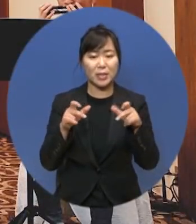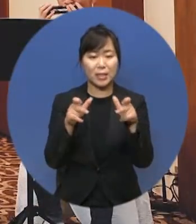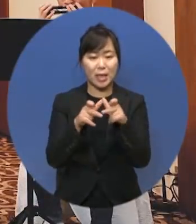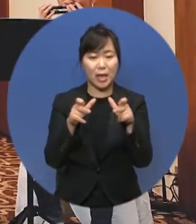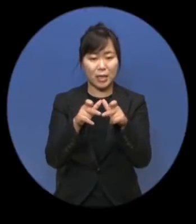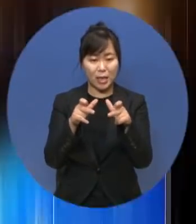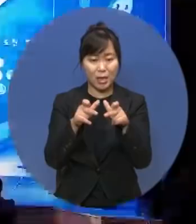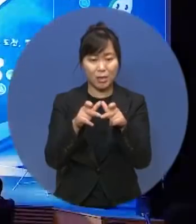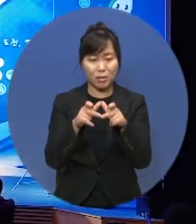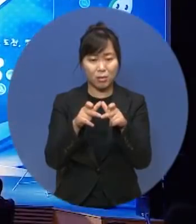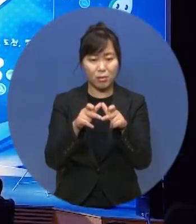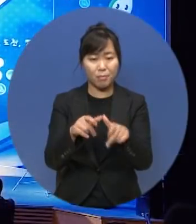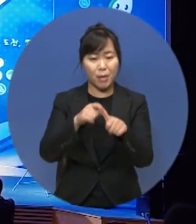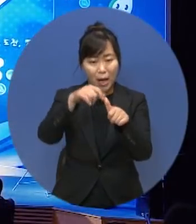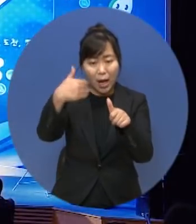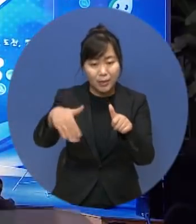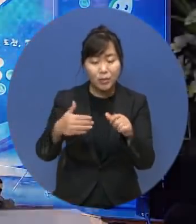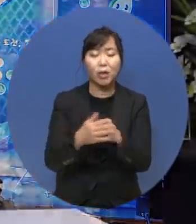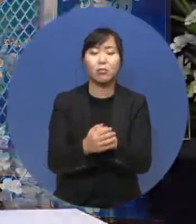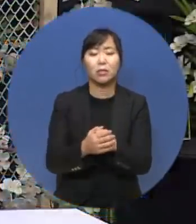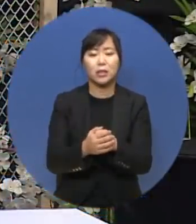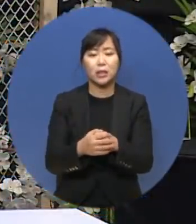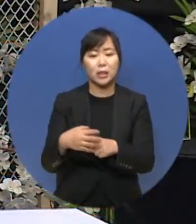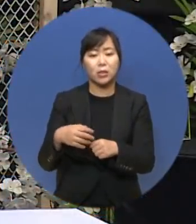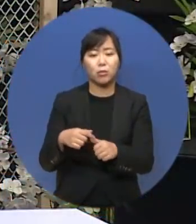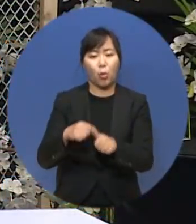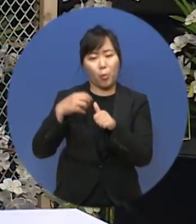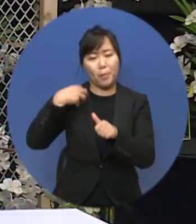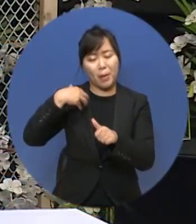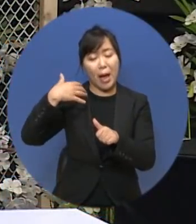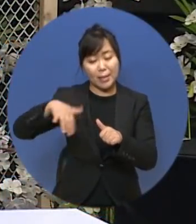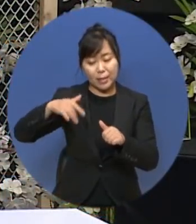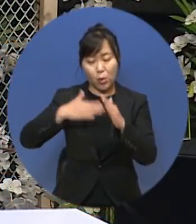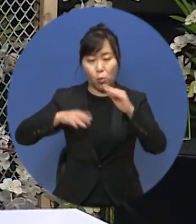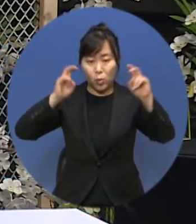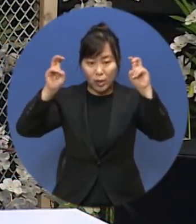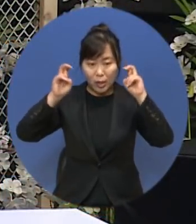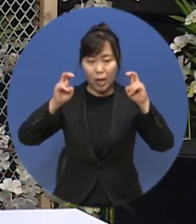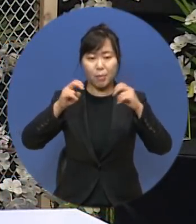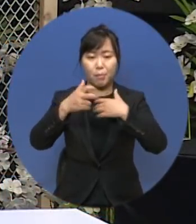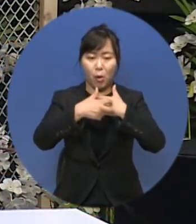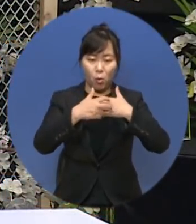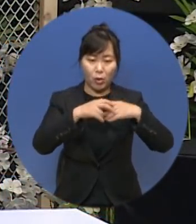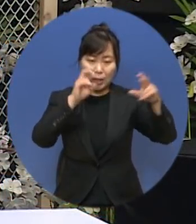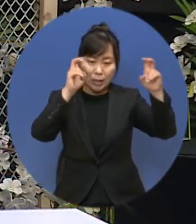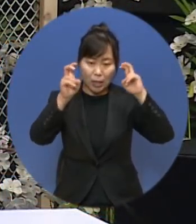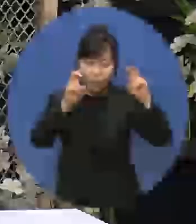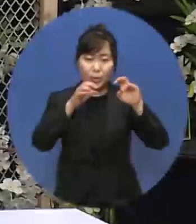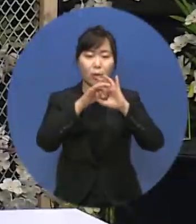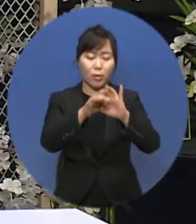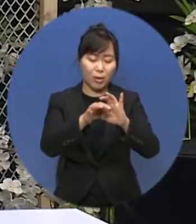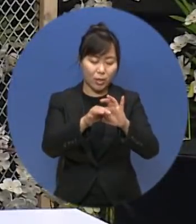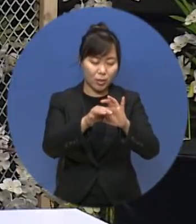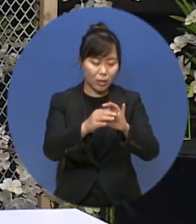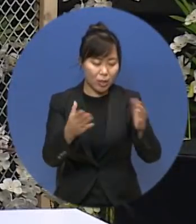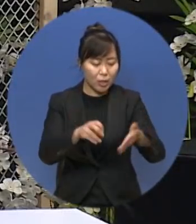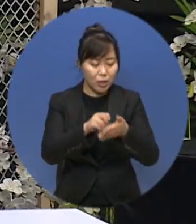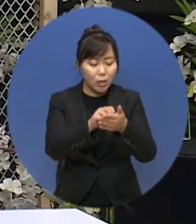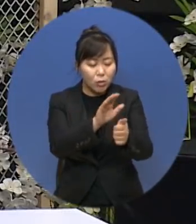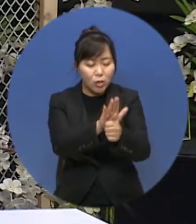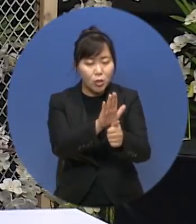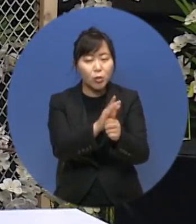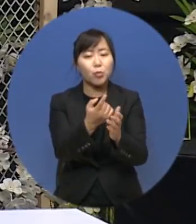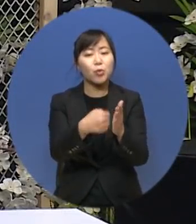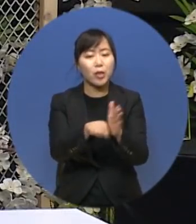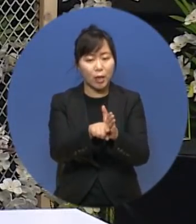장애인을 미고용하고 있거나 의무고용 미달 공공기관, 병원, 기업체 등을 대상으로 취업